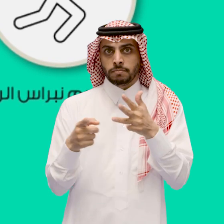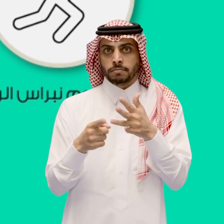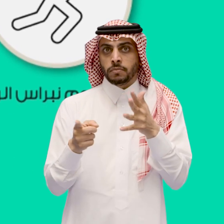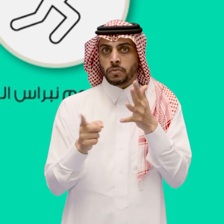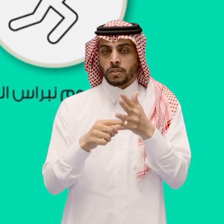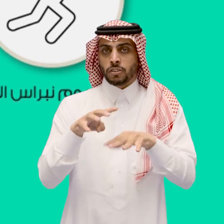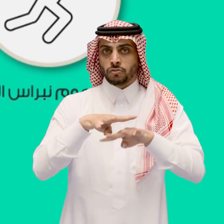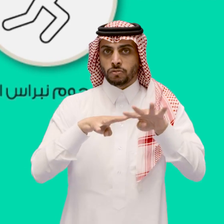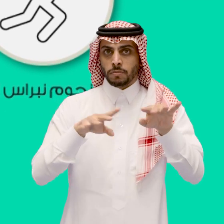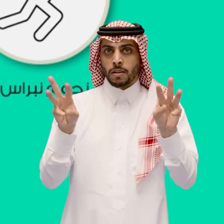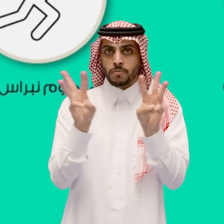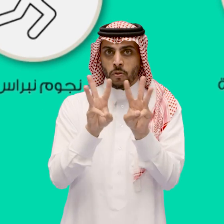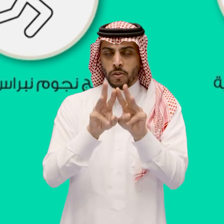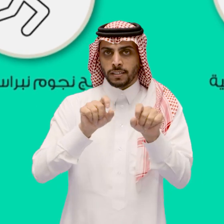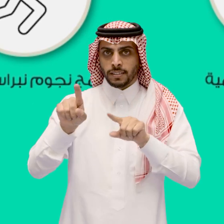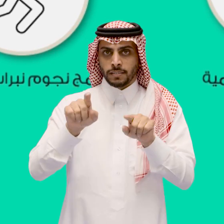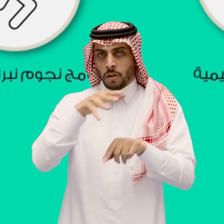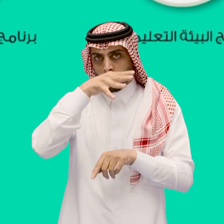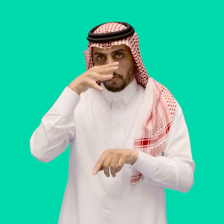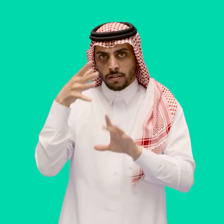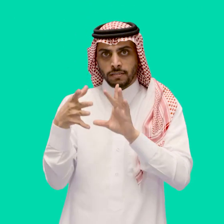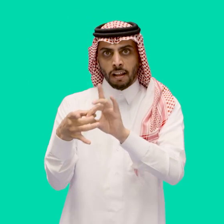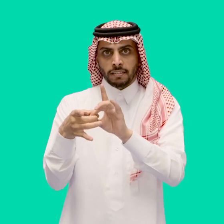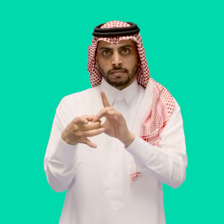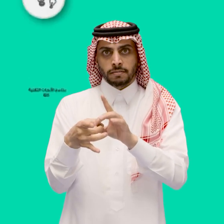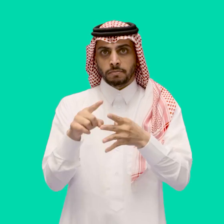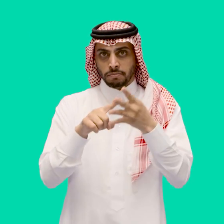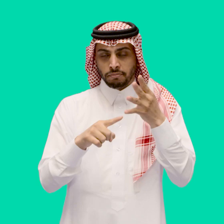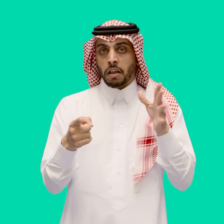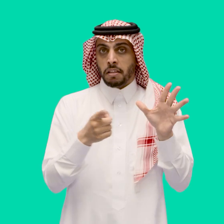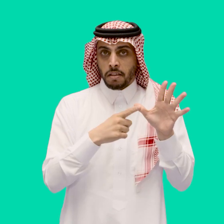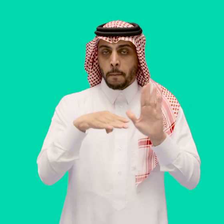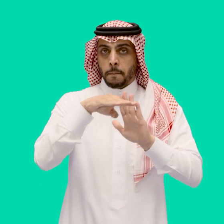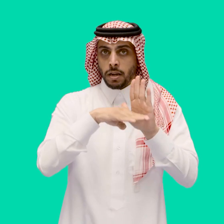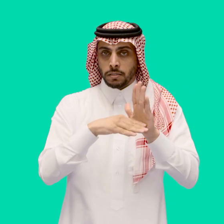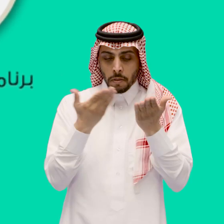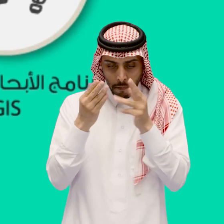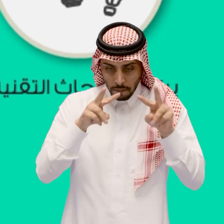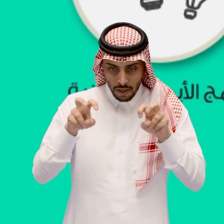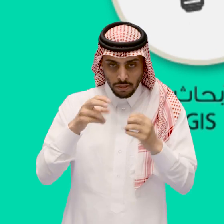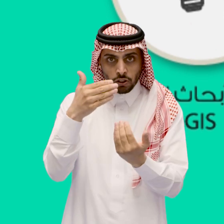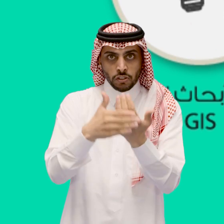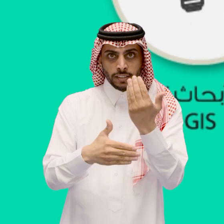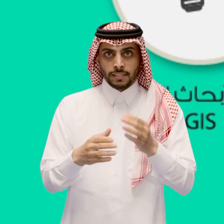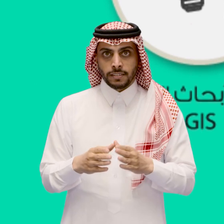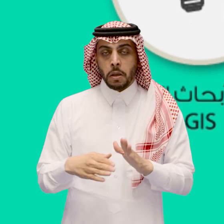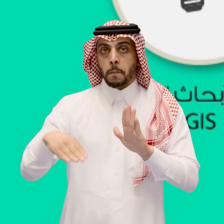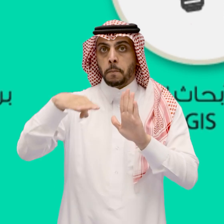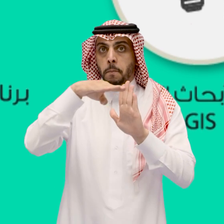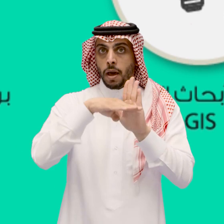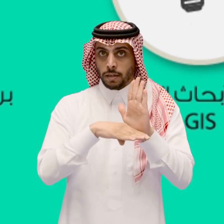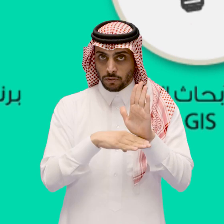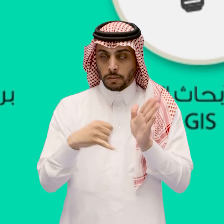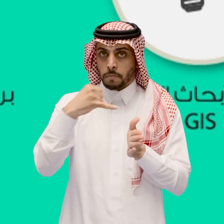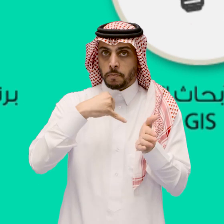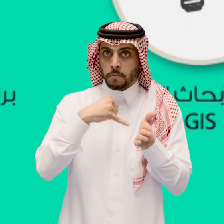الشبكة العالمية المعلوماتية للمخدرات، برنامج الأبحاث التقنية، برنامج